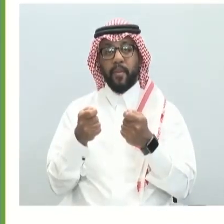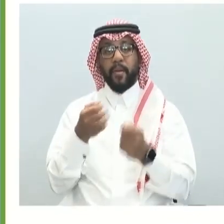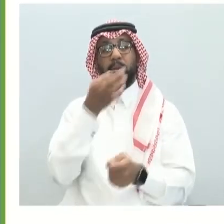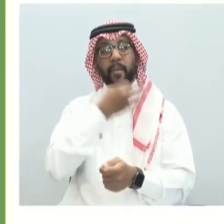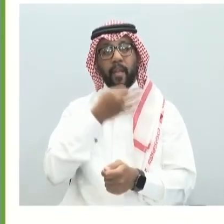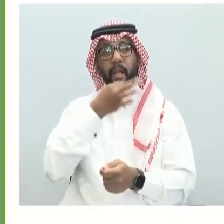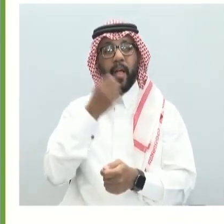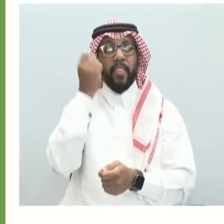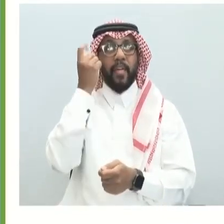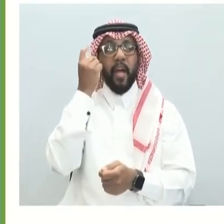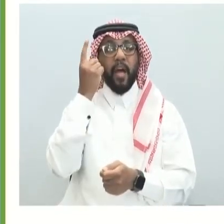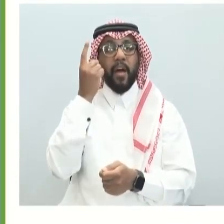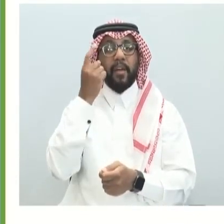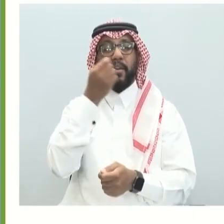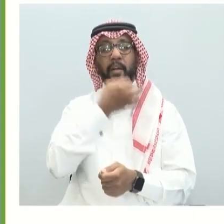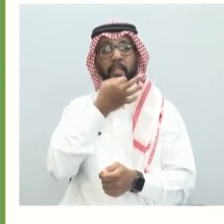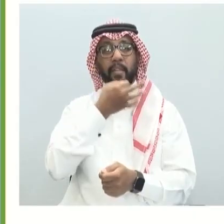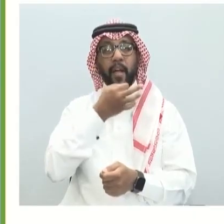واذكار النوم